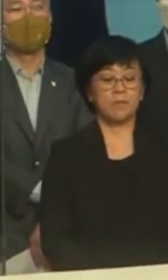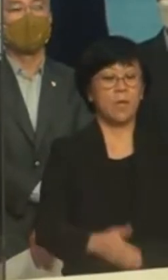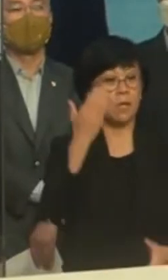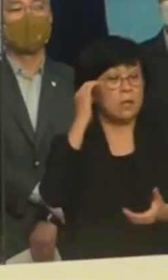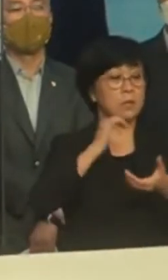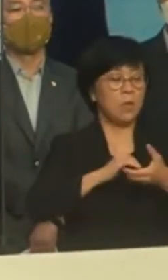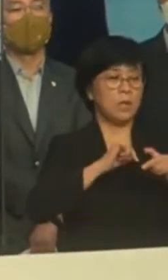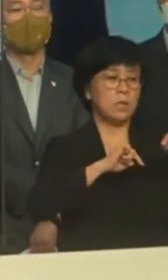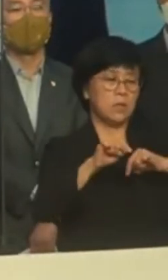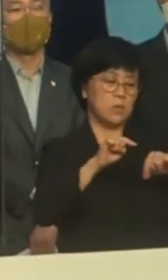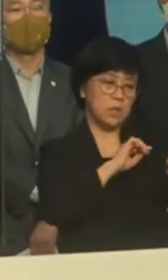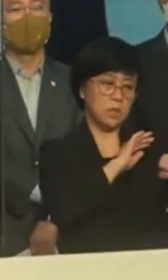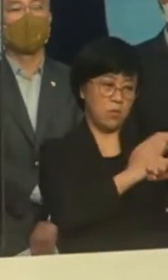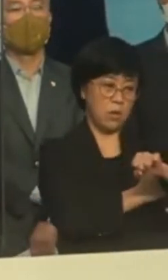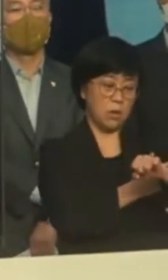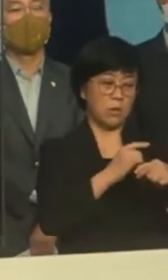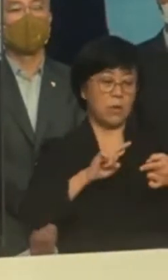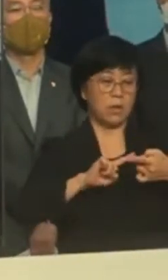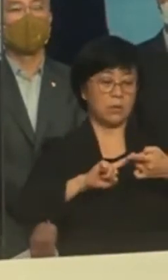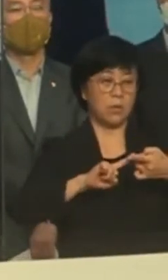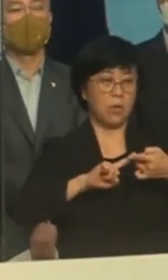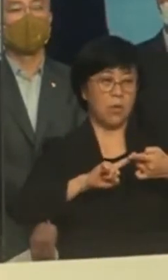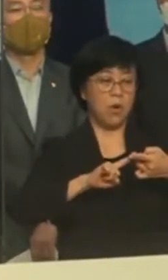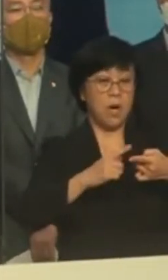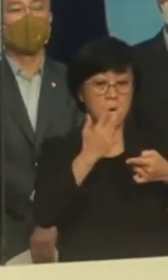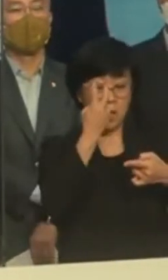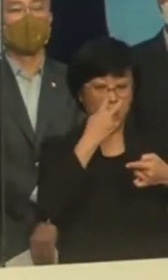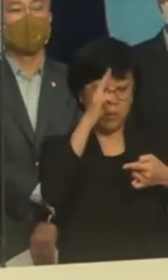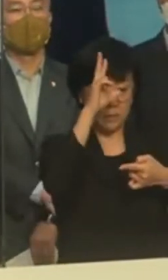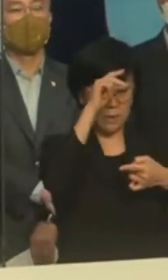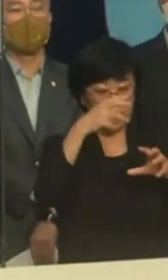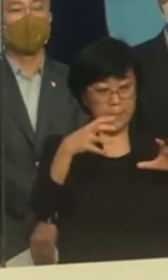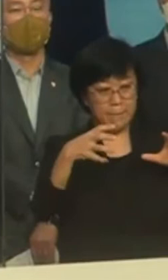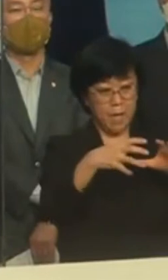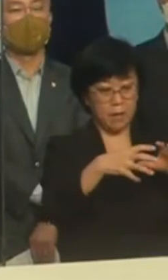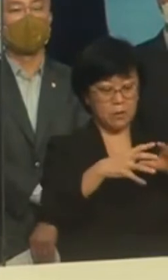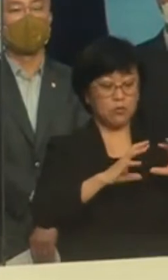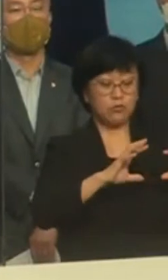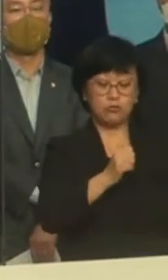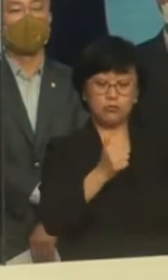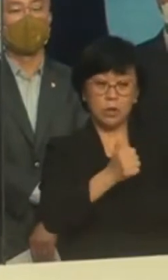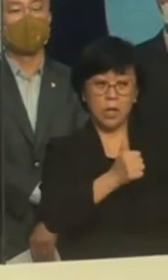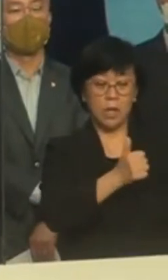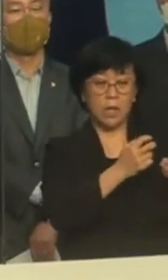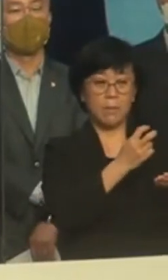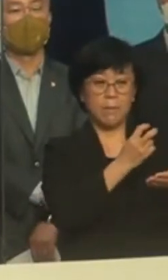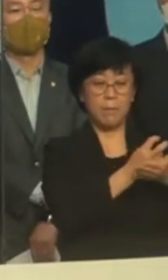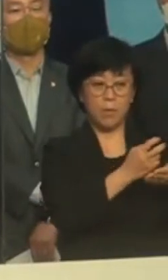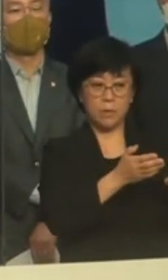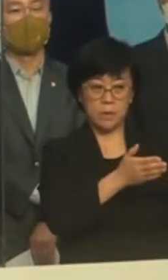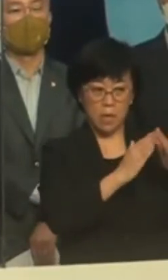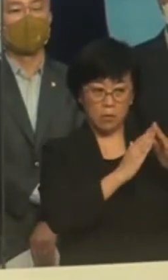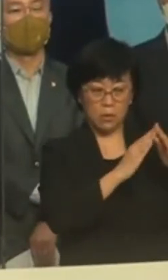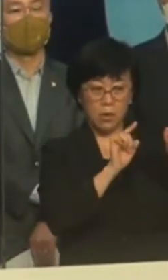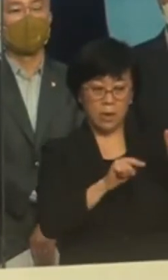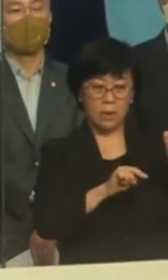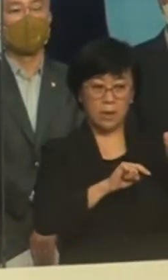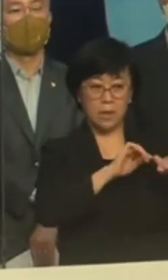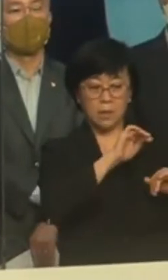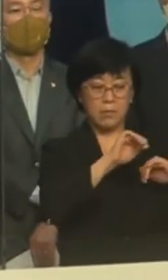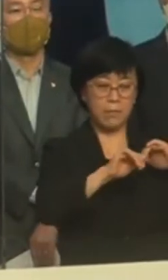청와대 정치 권력과 검찰이 합작을 해서 국회의 입법권을 흔들고